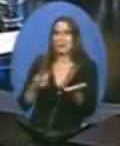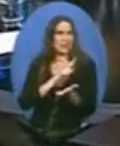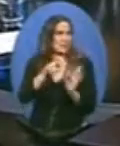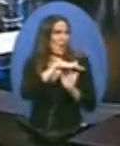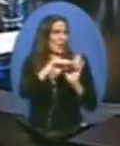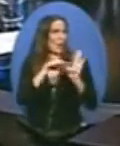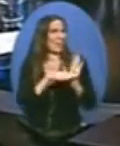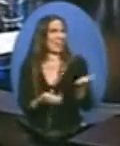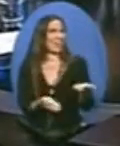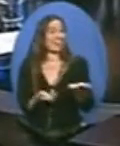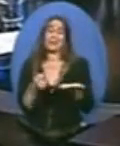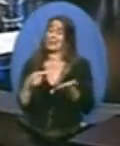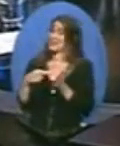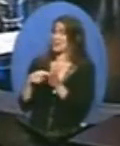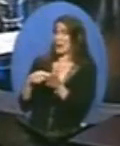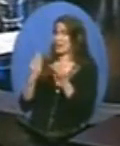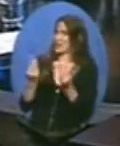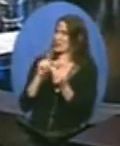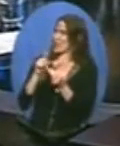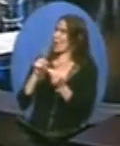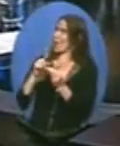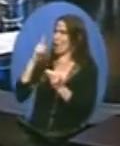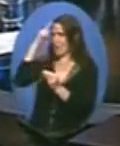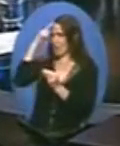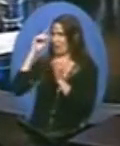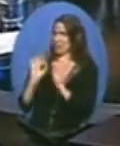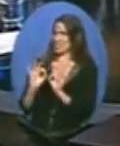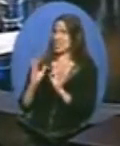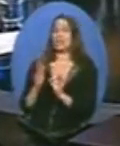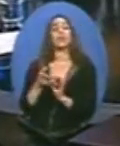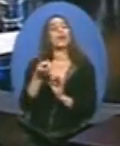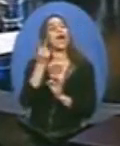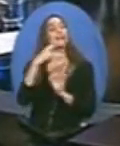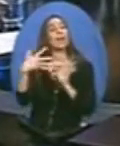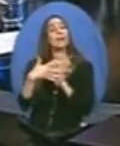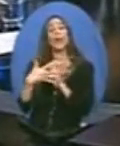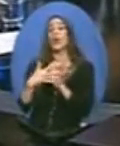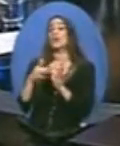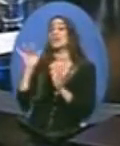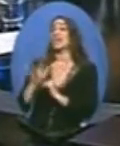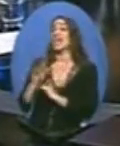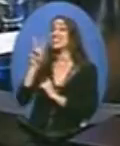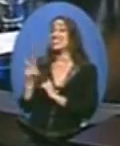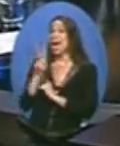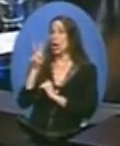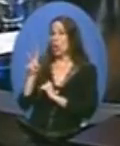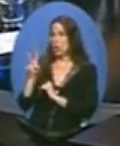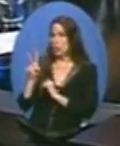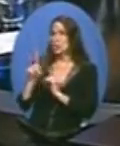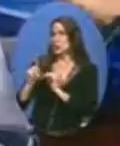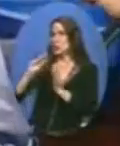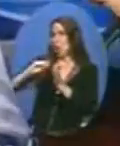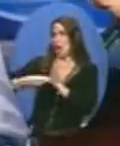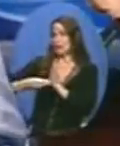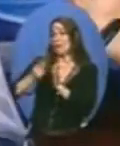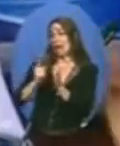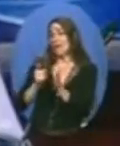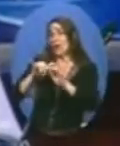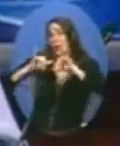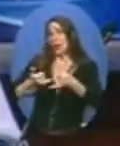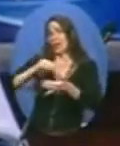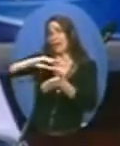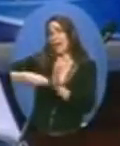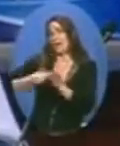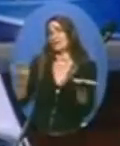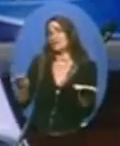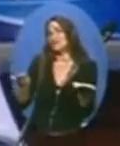מה שמראה קלות דעת בהסכם הזה. אגב, הייתה ביקורת קשה מאוד על כחלון שהוא חתם על ההסכם הזה. בשורה התחתונה, חתם.